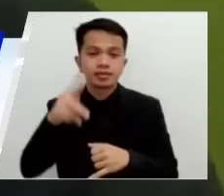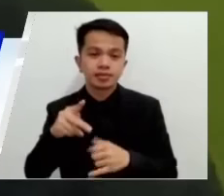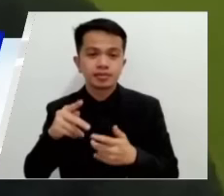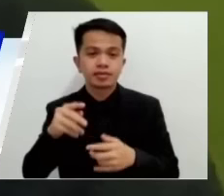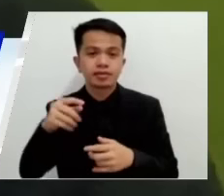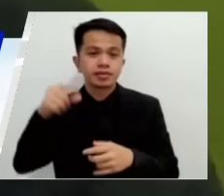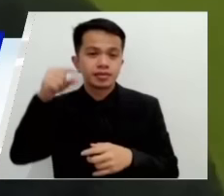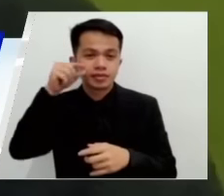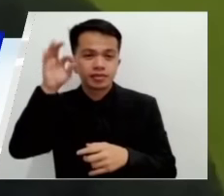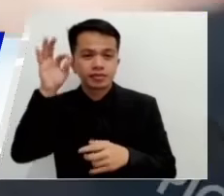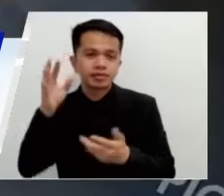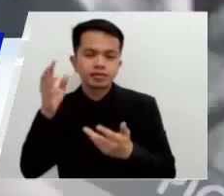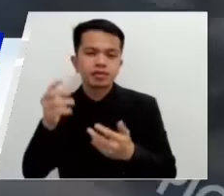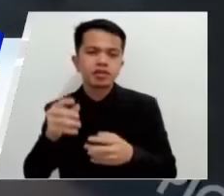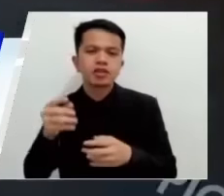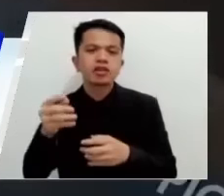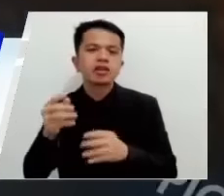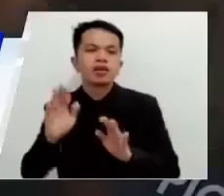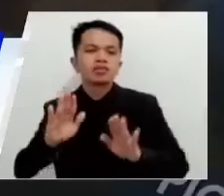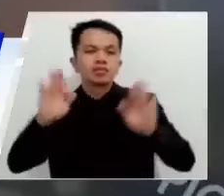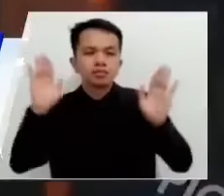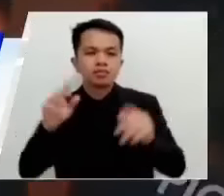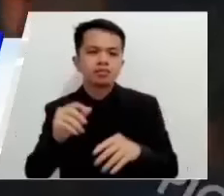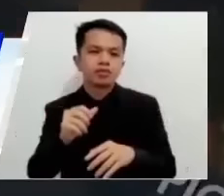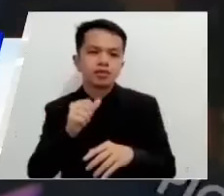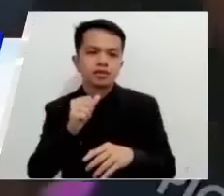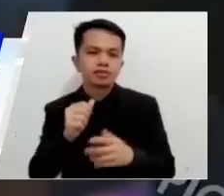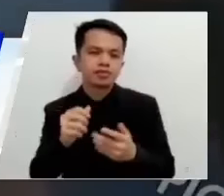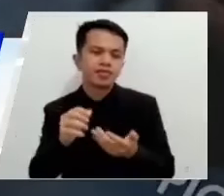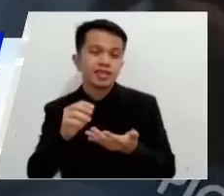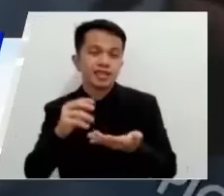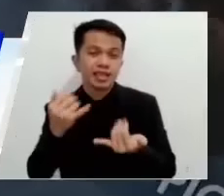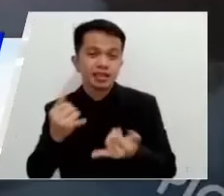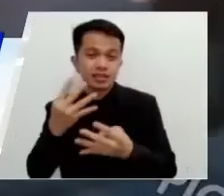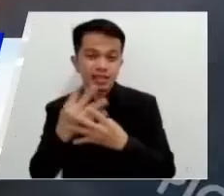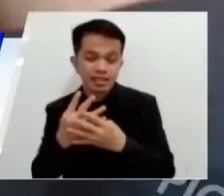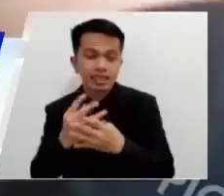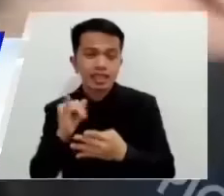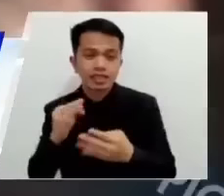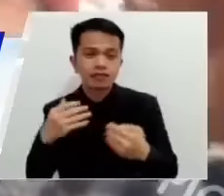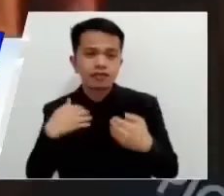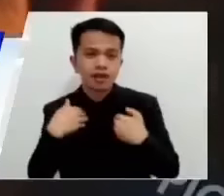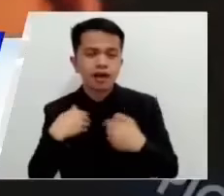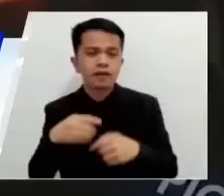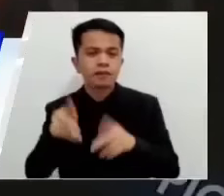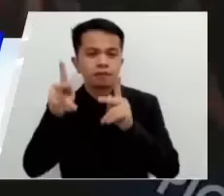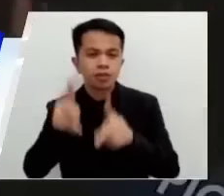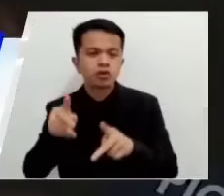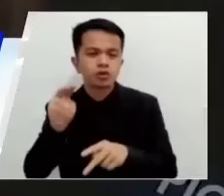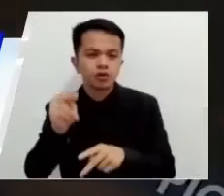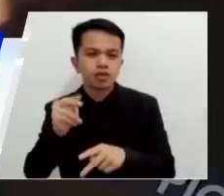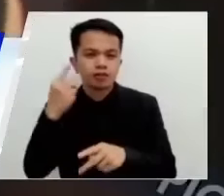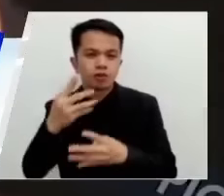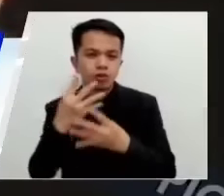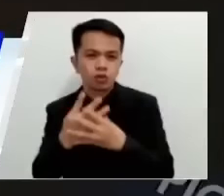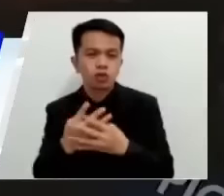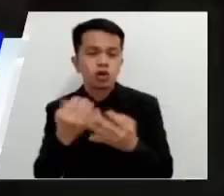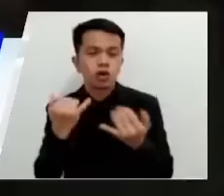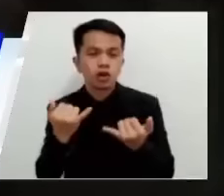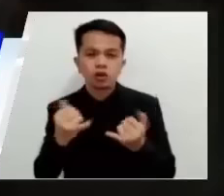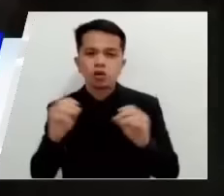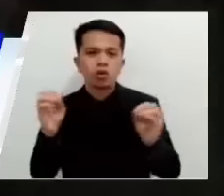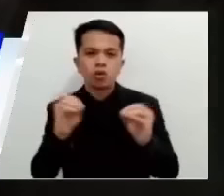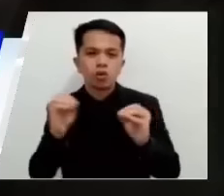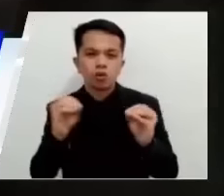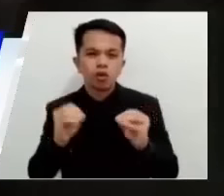hindi inaresto ang pastor. An arrest is only made when there is an actual restraint of the person to be arrested. In this case, there was no actual restraint.